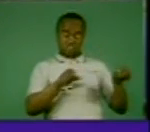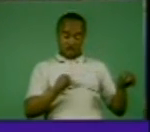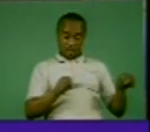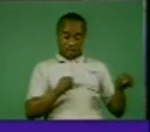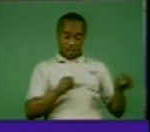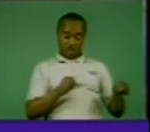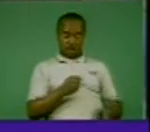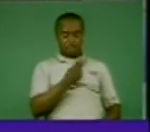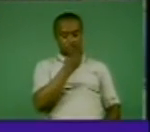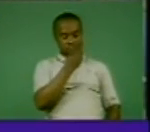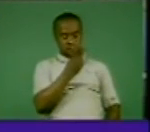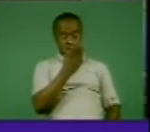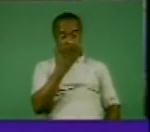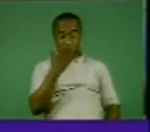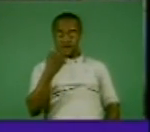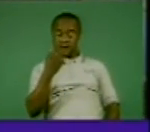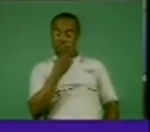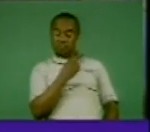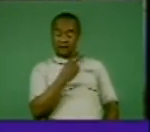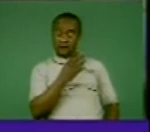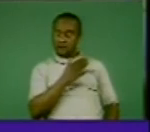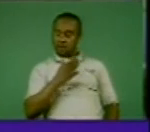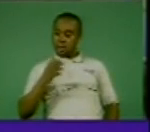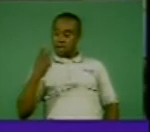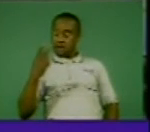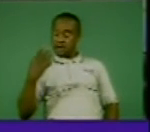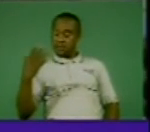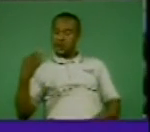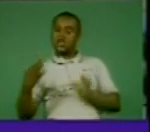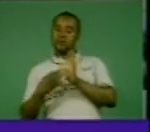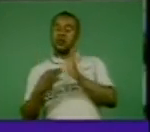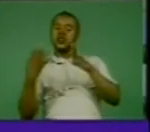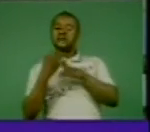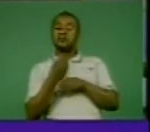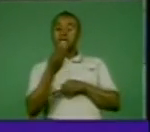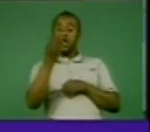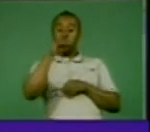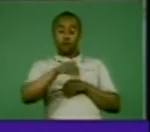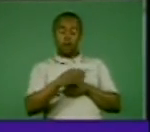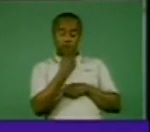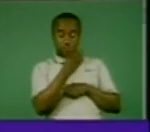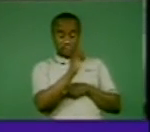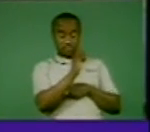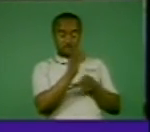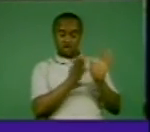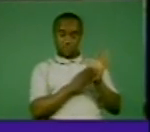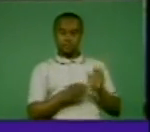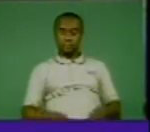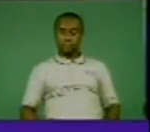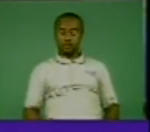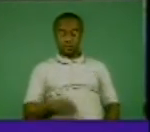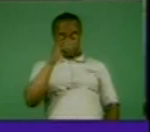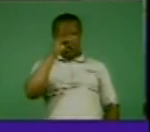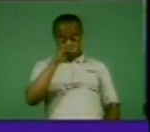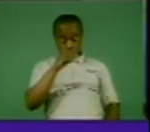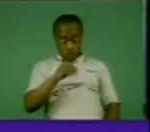hadi 257 zina kura 109. Kura za wazi hapana ni kura 6 kwa